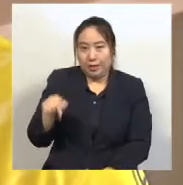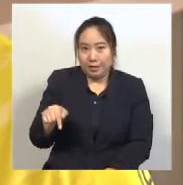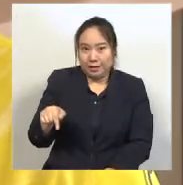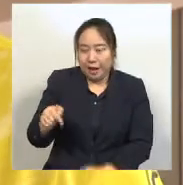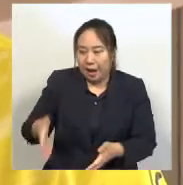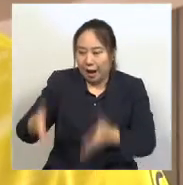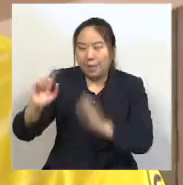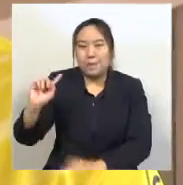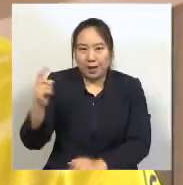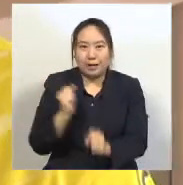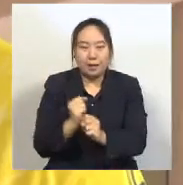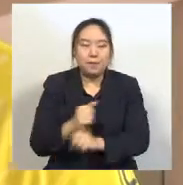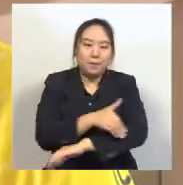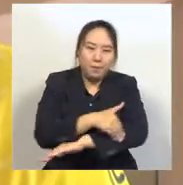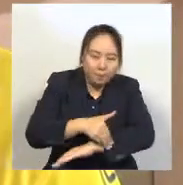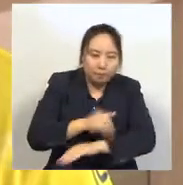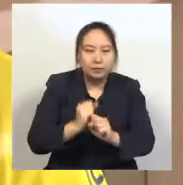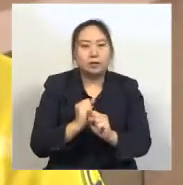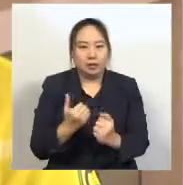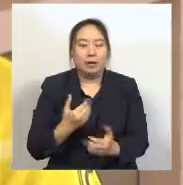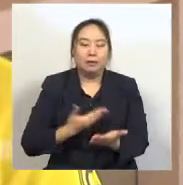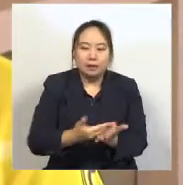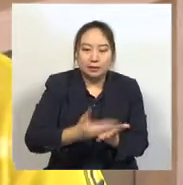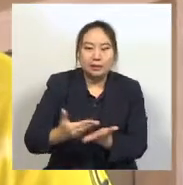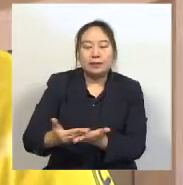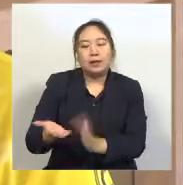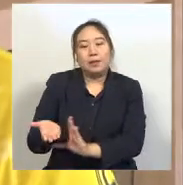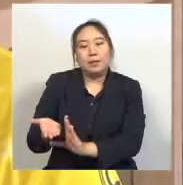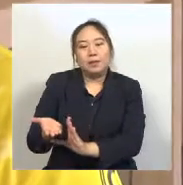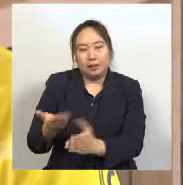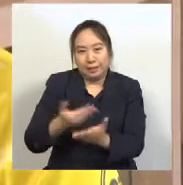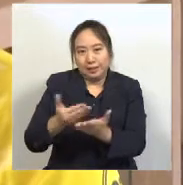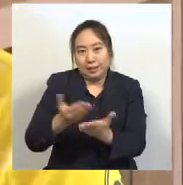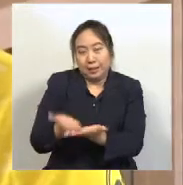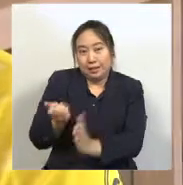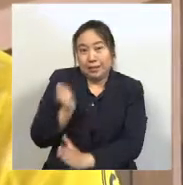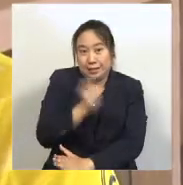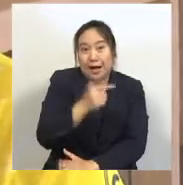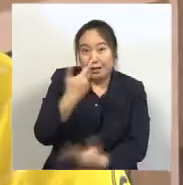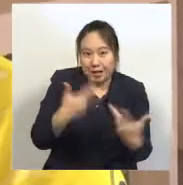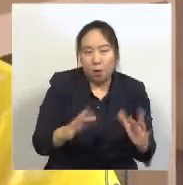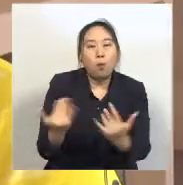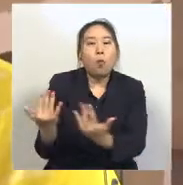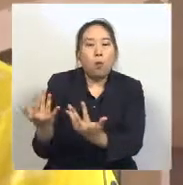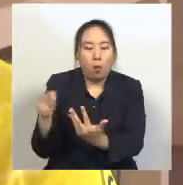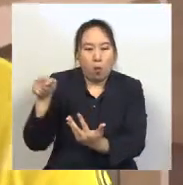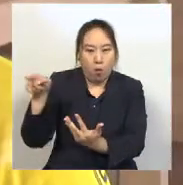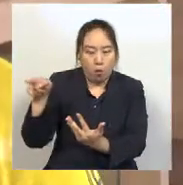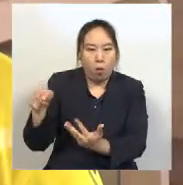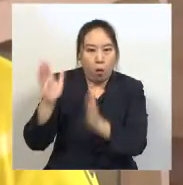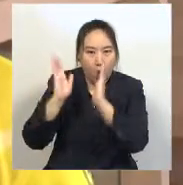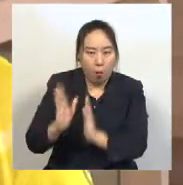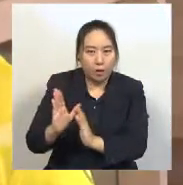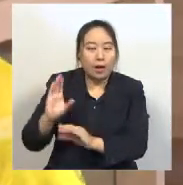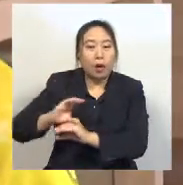ปิดนะครับพอดีเราอยู่ในช่วงกำลังเดินการจัดซื้อจัดจ้างเรื่องไม่ใช่จัดจ้างเสร็จแล้วล่ะครับเหลือผู้รับเหมาเข้ามาเดินทางเชื่อมที่จะเชื่อมอาคารท